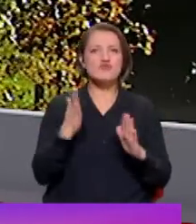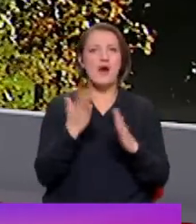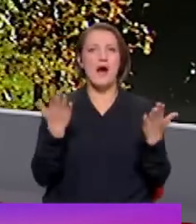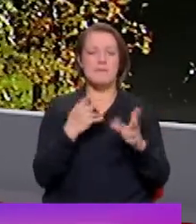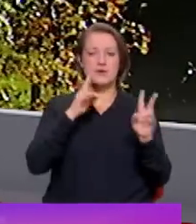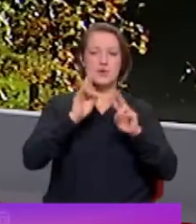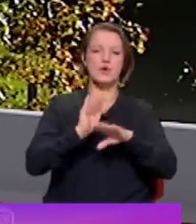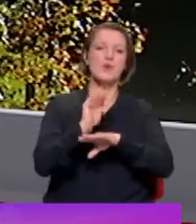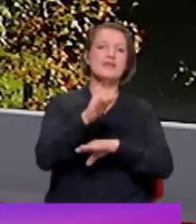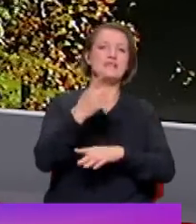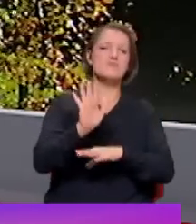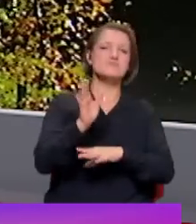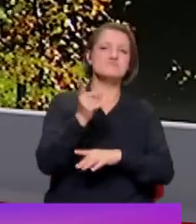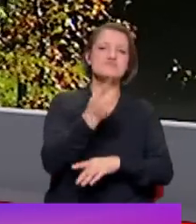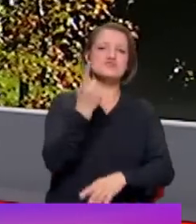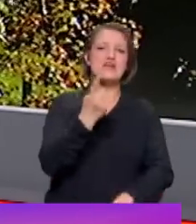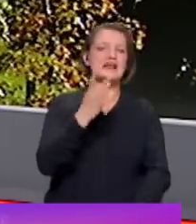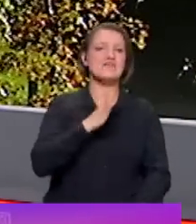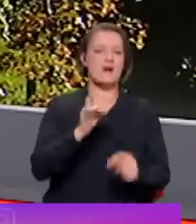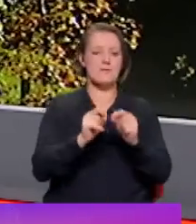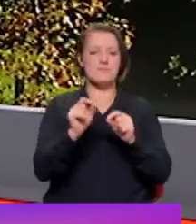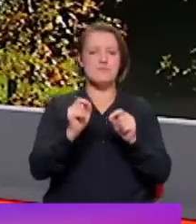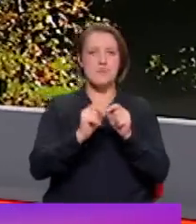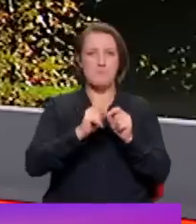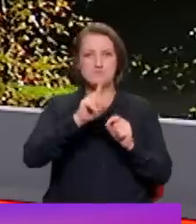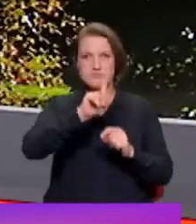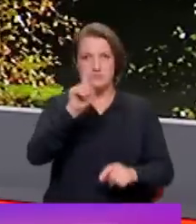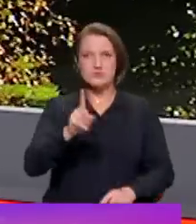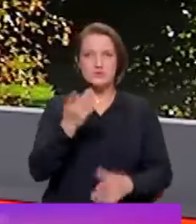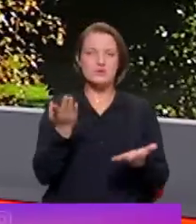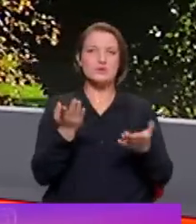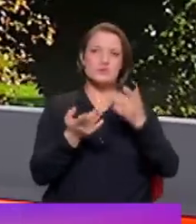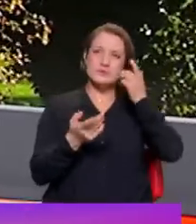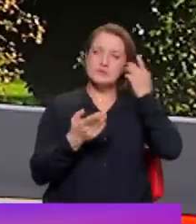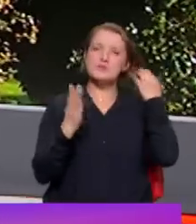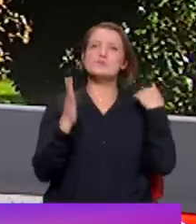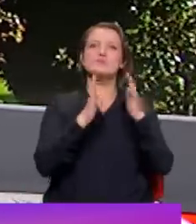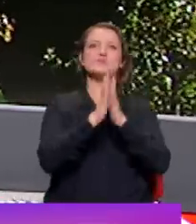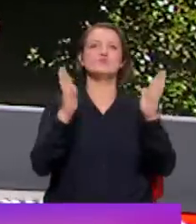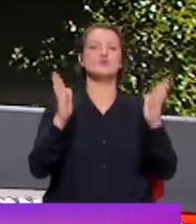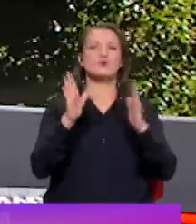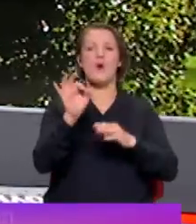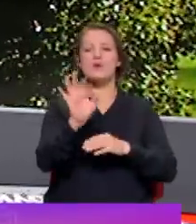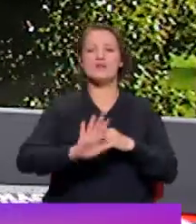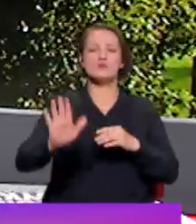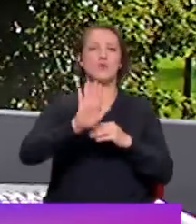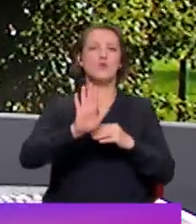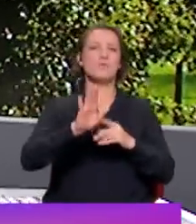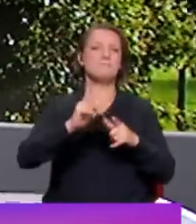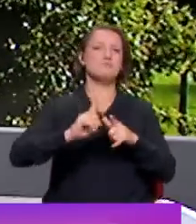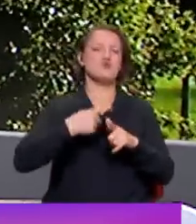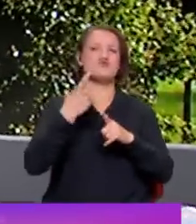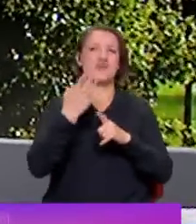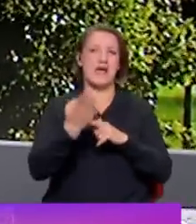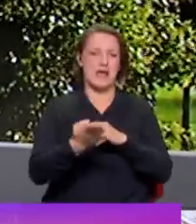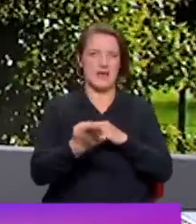ötesinde bir şeyler var sanki Bob denilen şeyler mi devreye giriyor diye sormuş Büyük Ortadoğu projesini kısaltarak yazmış